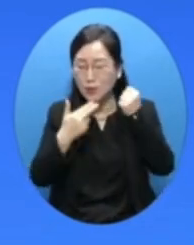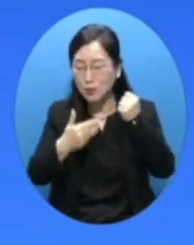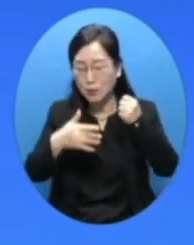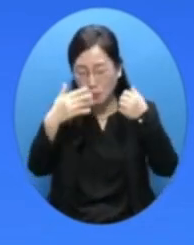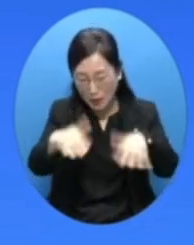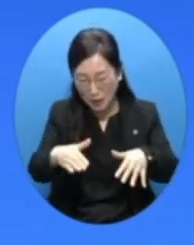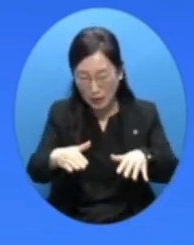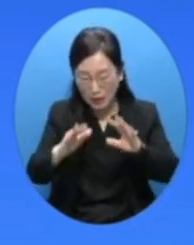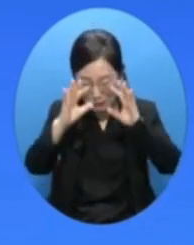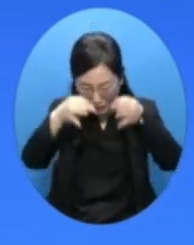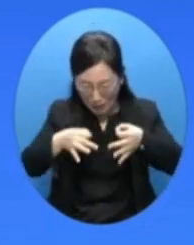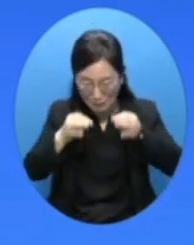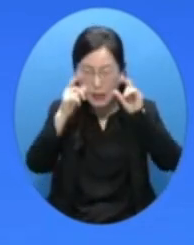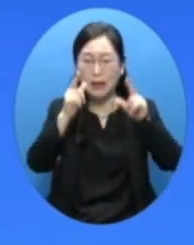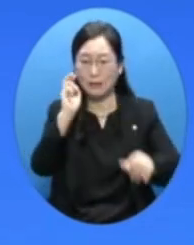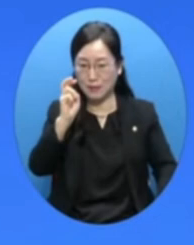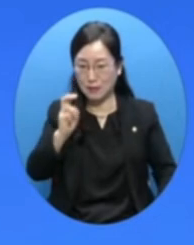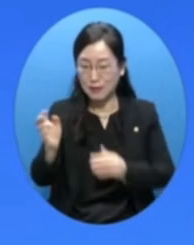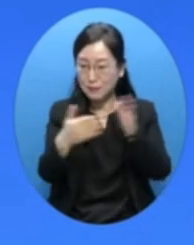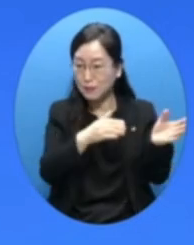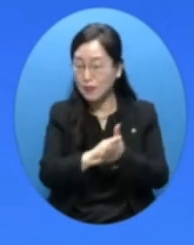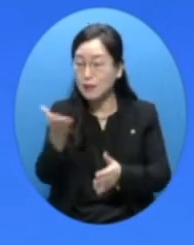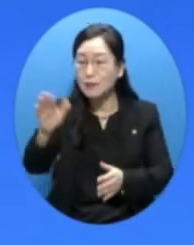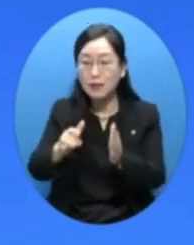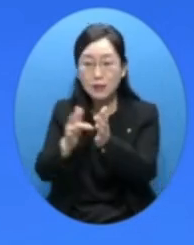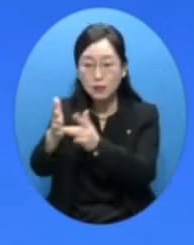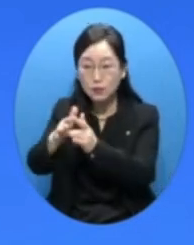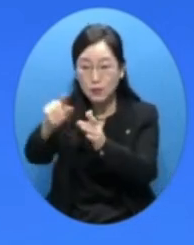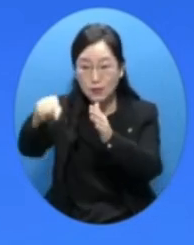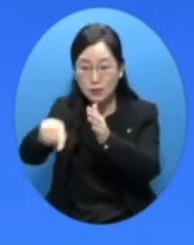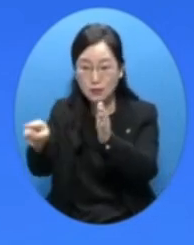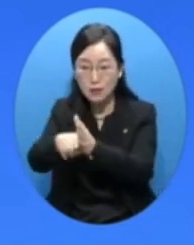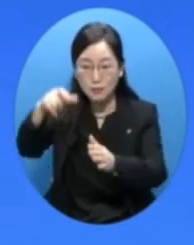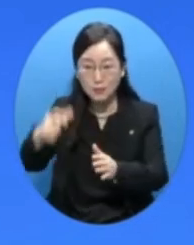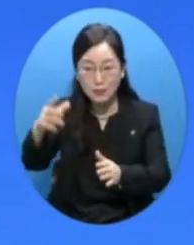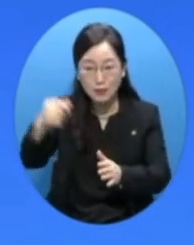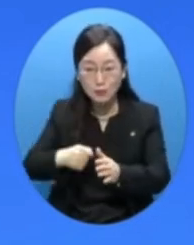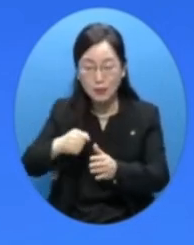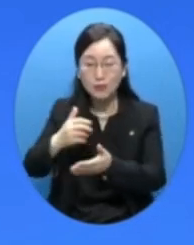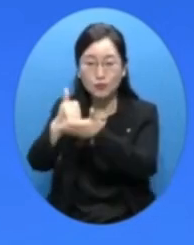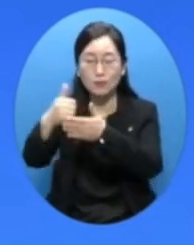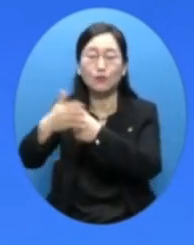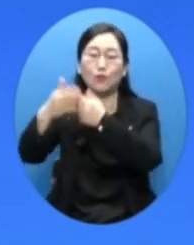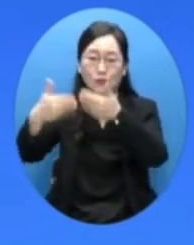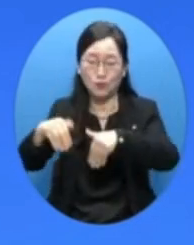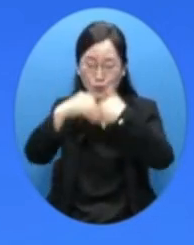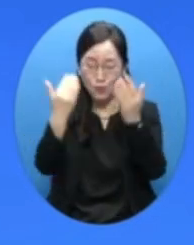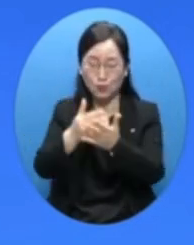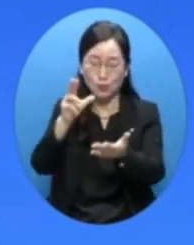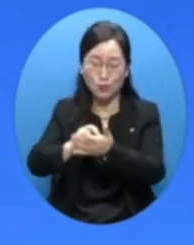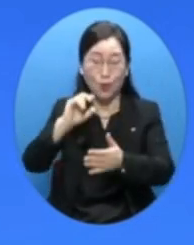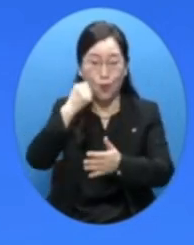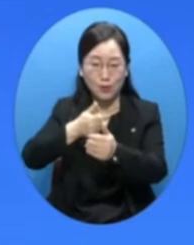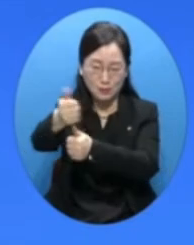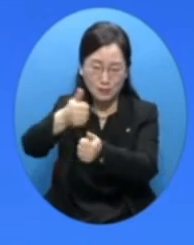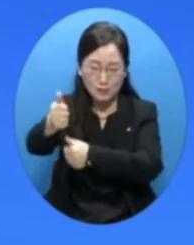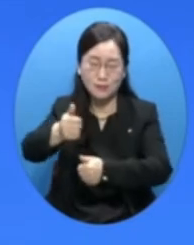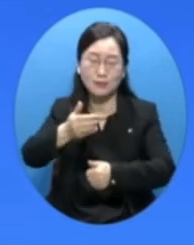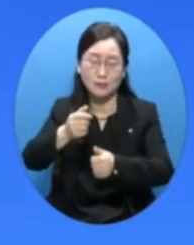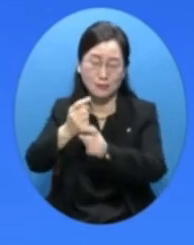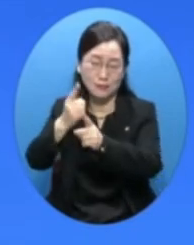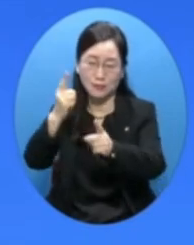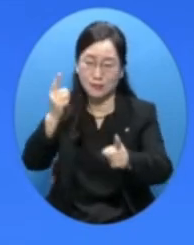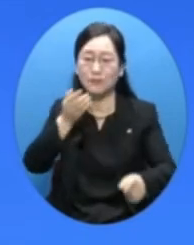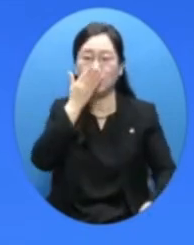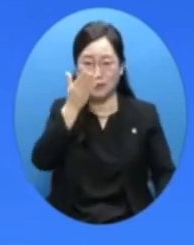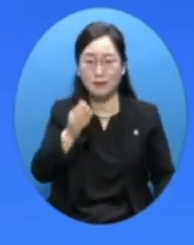됩니다. 그러나 우리가 예수님에서 강한 믿음을 갖고 나가면 주님의 도우시는 은혜로 말미암아 모든 문제 어려움을 이기고 승리하는 삶을 살아갈 수 있게